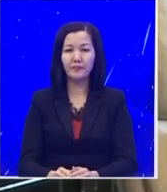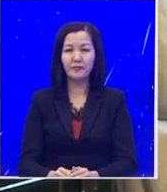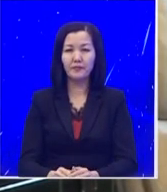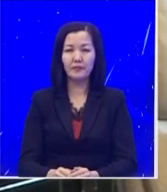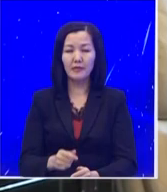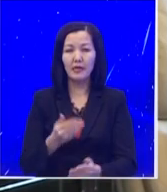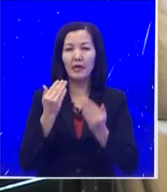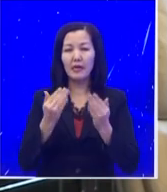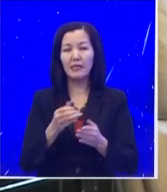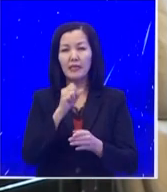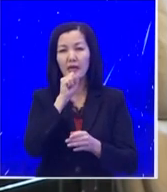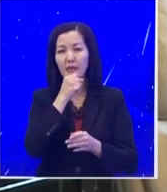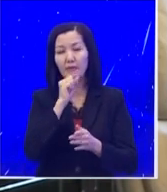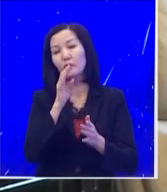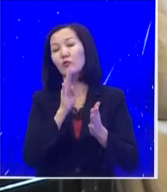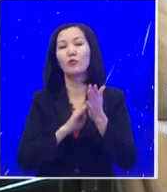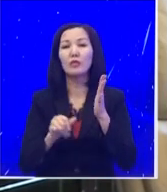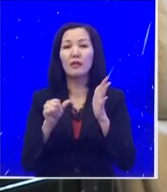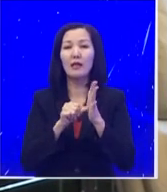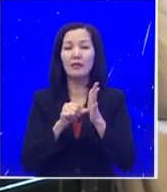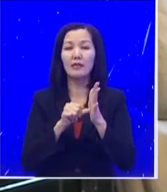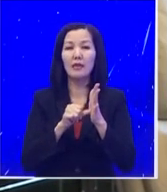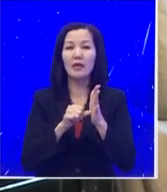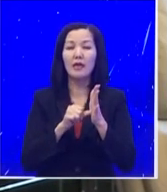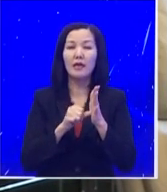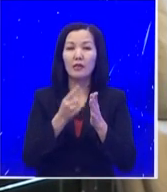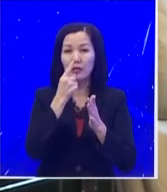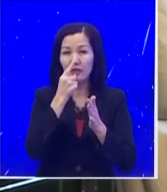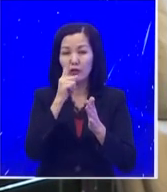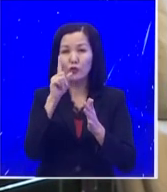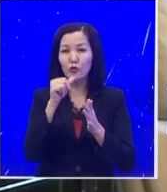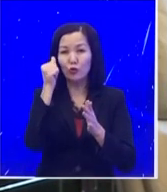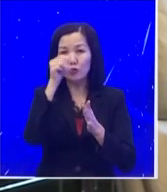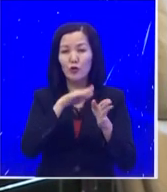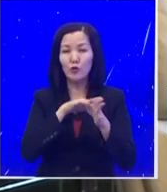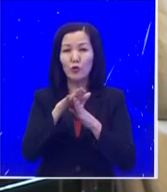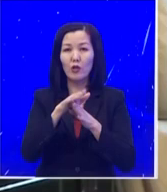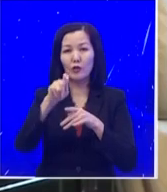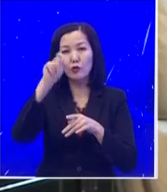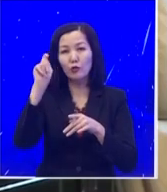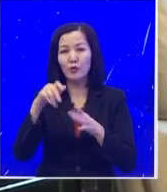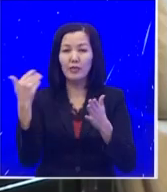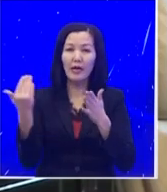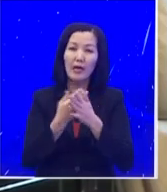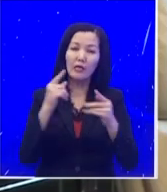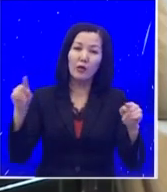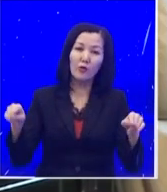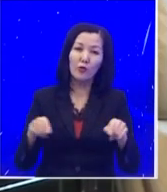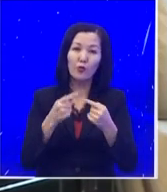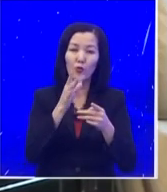увидел очень много. Қазір атамыздың жасы 96-да, ғасырға жуы уақытта ол соғысты да, соғыстан кейінгі қайта құру кезеңінде